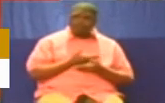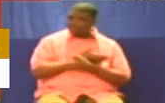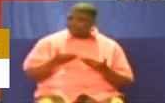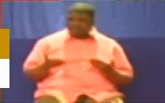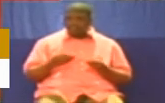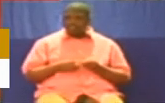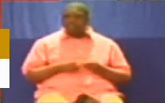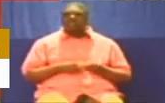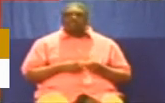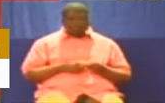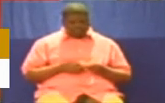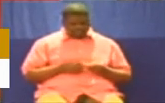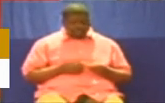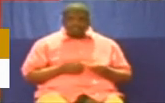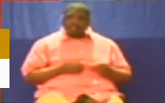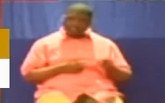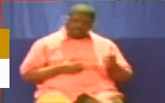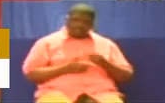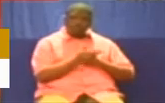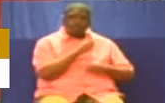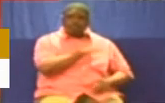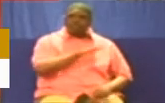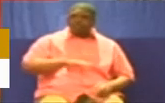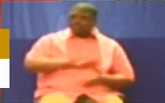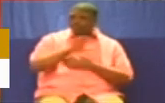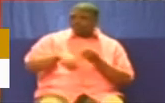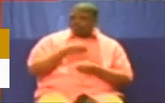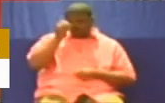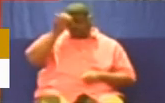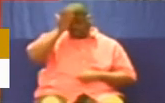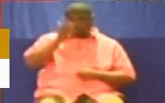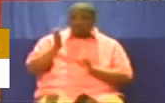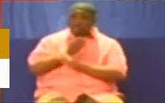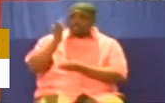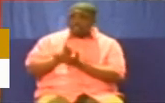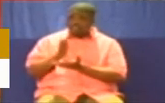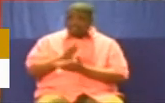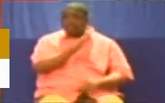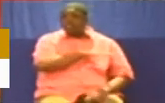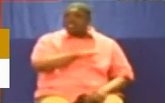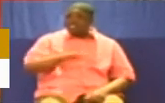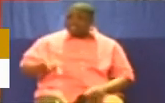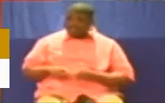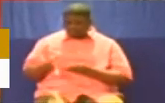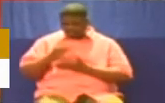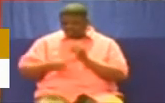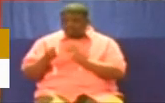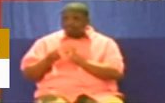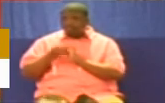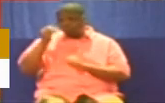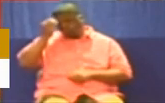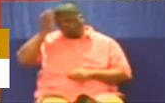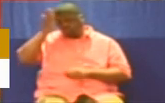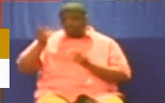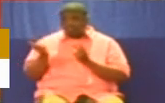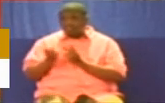yafiti katika mazingira yote, kwa kuzingatia uhalisia wa wananchi wetu na kwa kuzingatia mazingira. Lakini baadhi ya mambo ambayo yanatakiwa kuzingatiwa pia